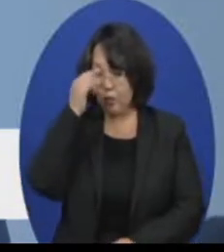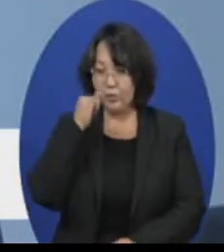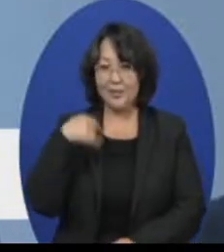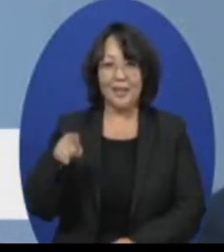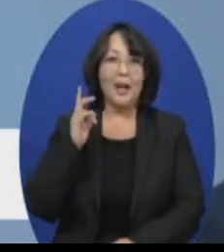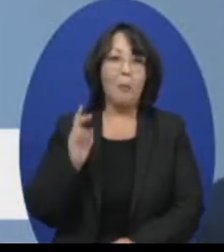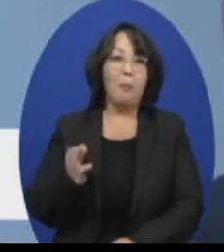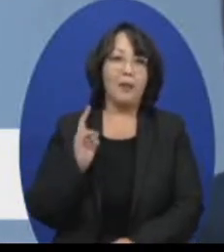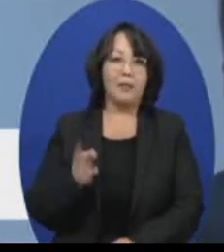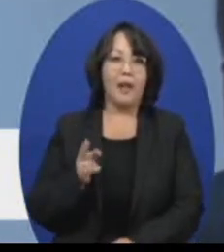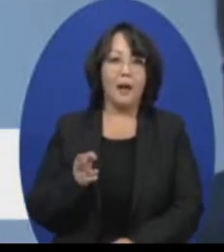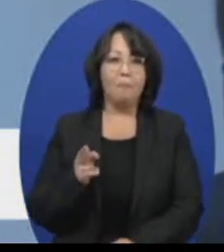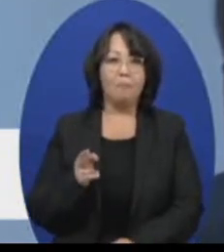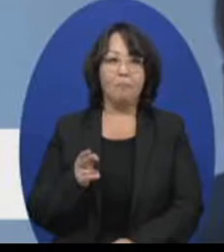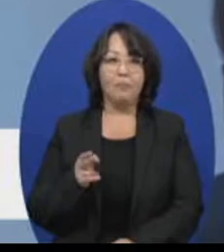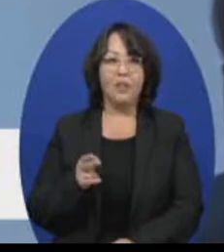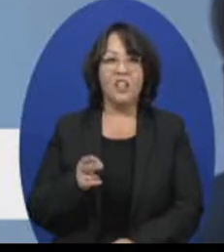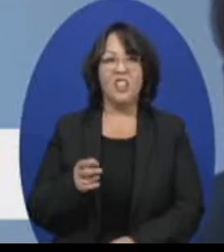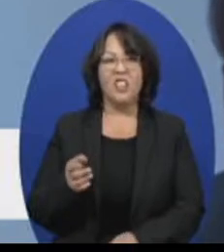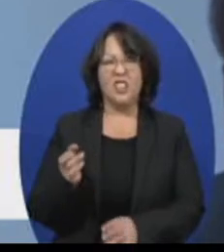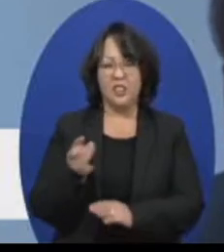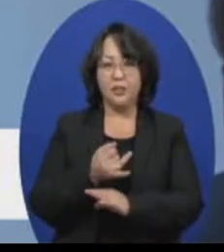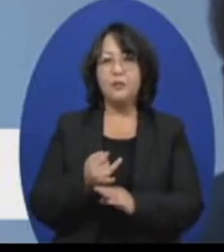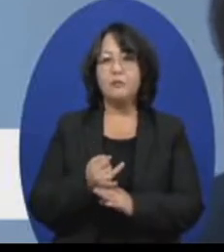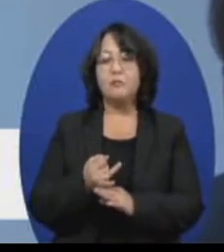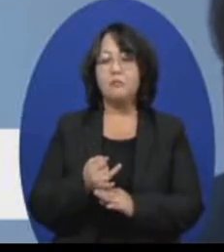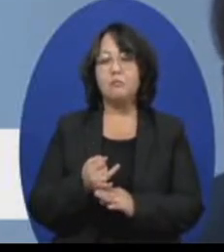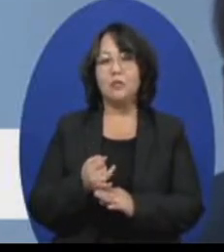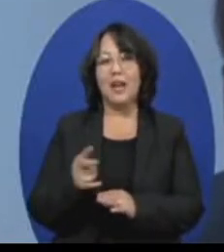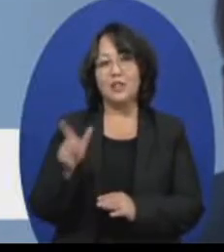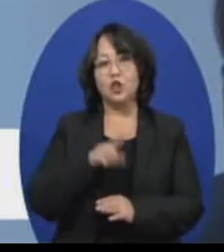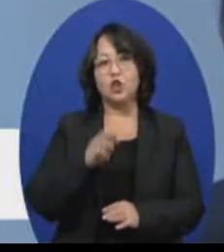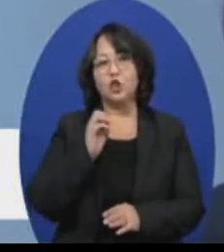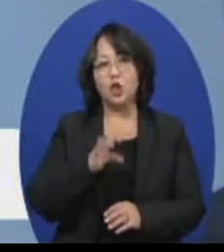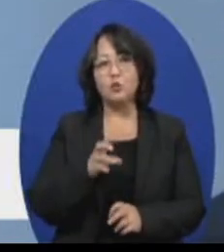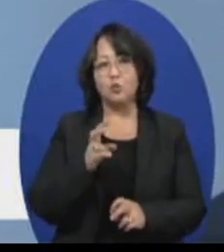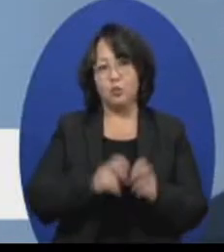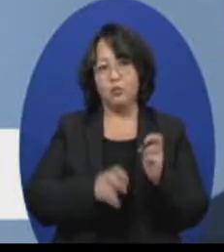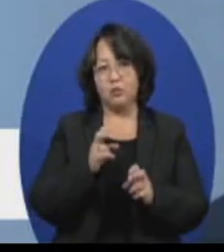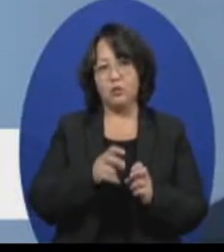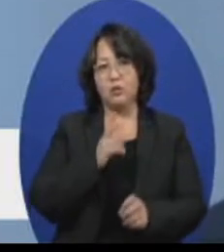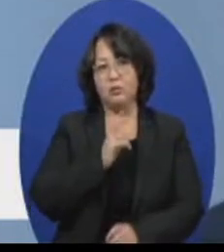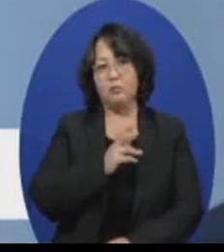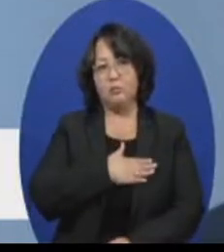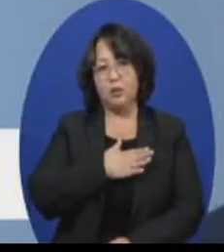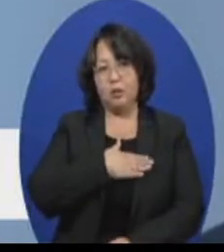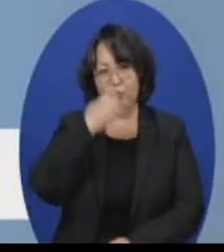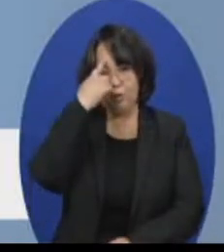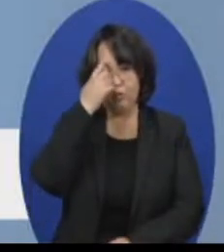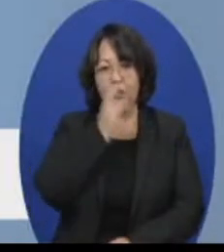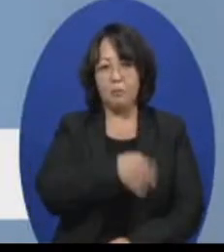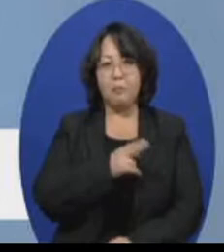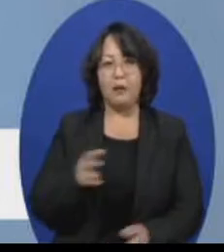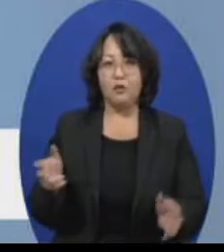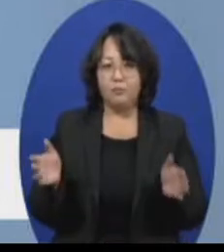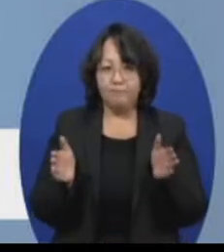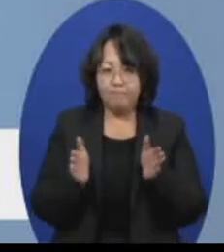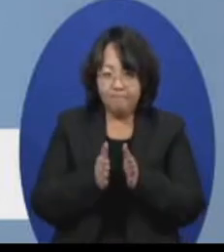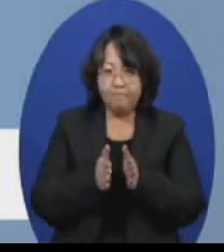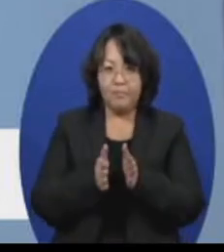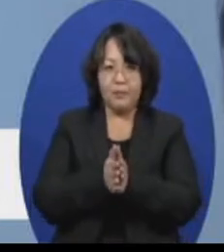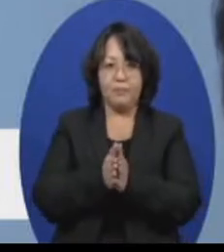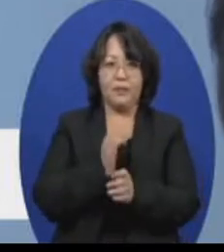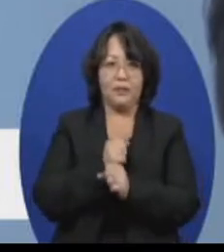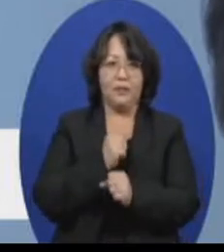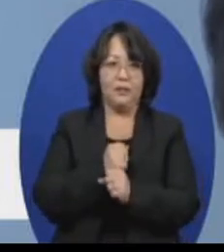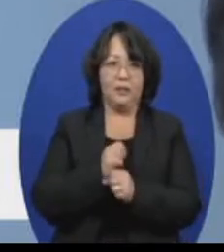India мөн одоо Engineers India Limited компани болон газрын тос боловсруулах үйлдвэрийн одоо хооронд маш нягт